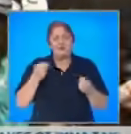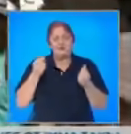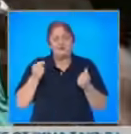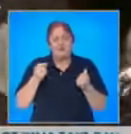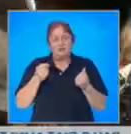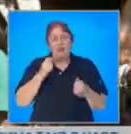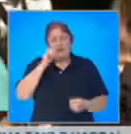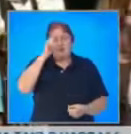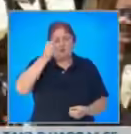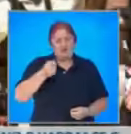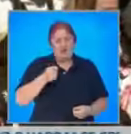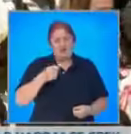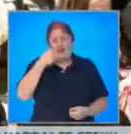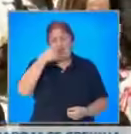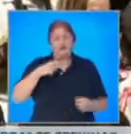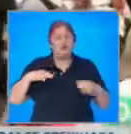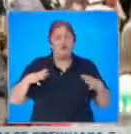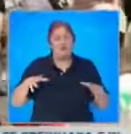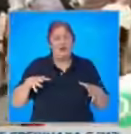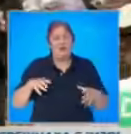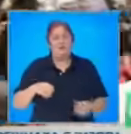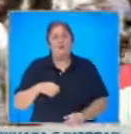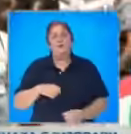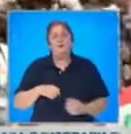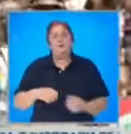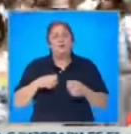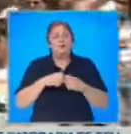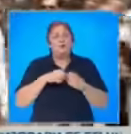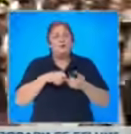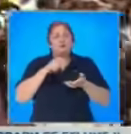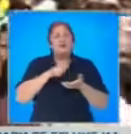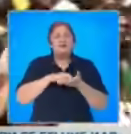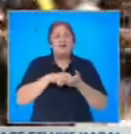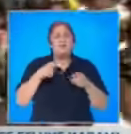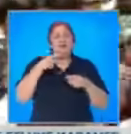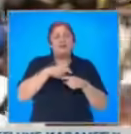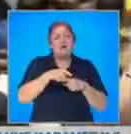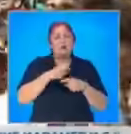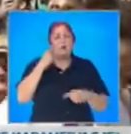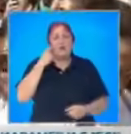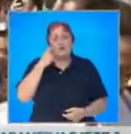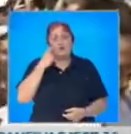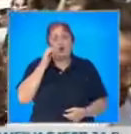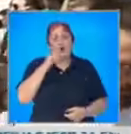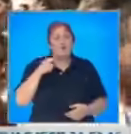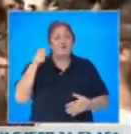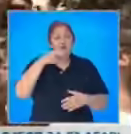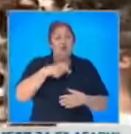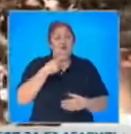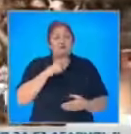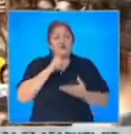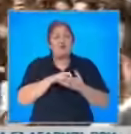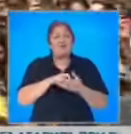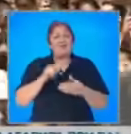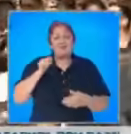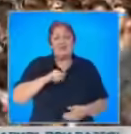европейските ценности за толерантност и лична свобода. Брюксел започна съдебни действия срещу Будапеща. Орбан настоява, че законът е